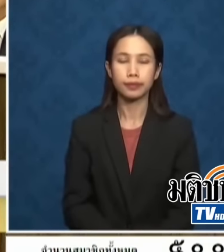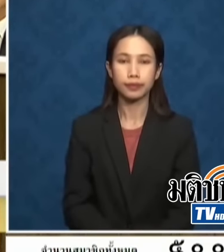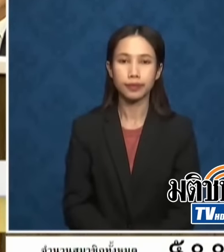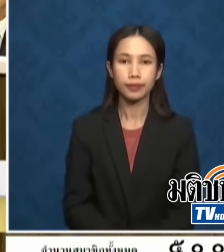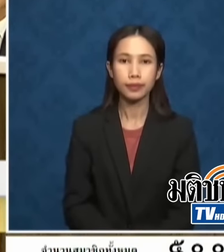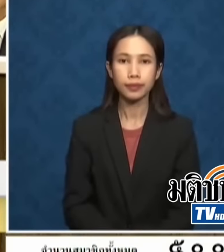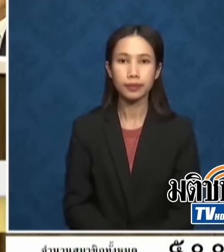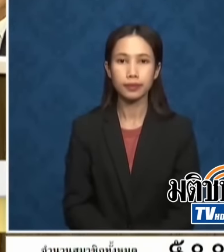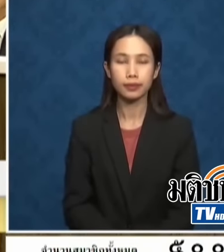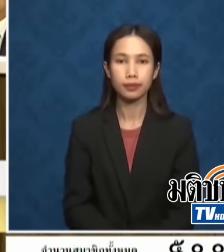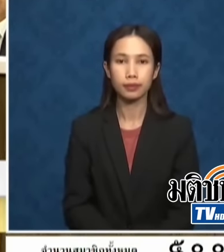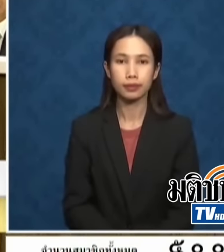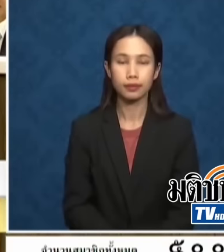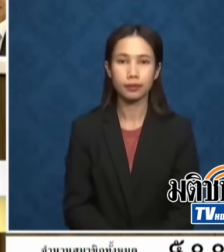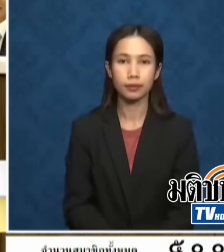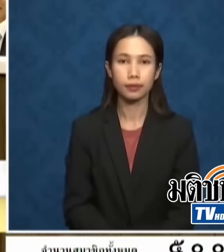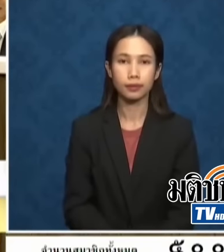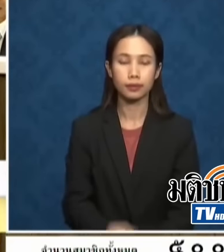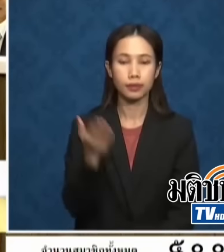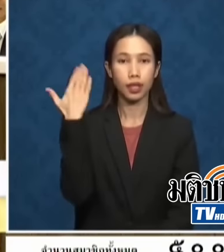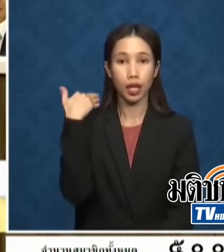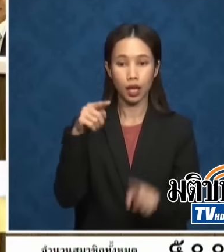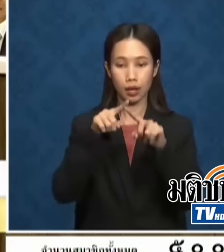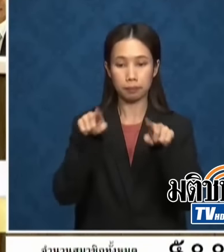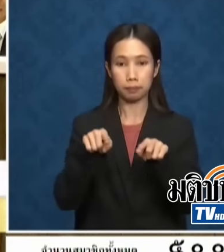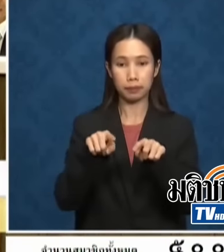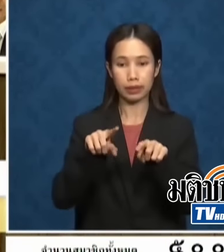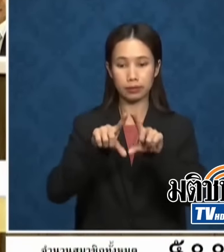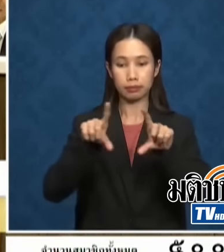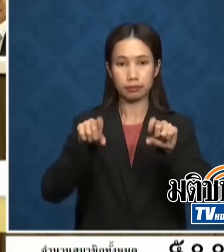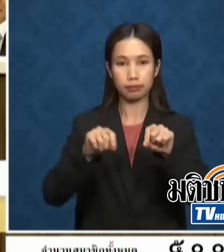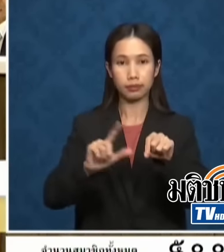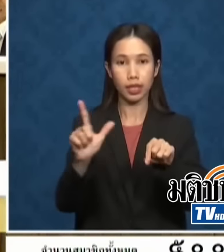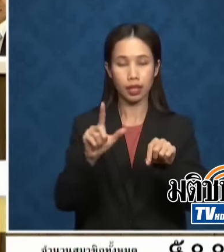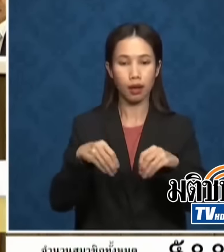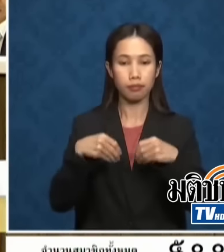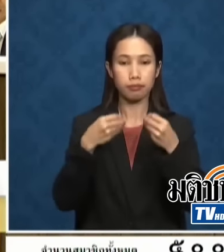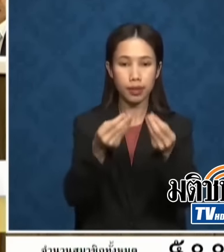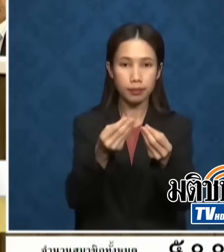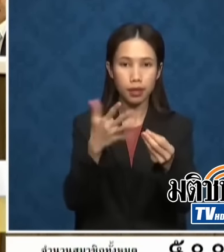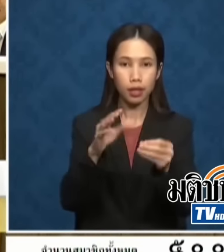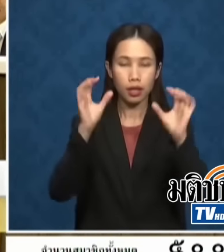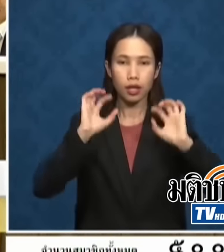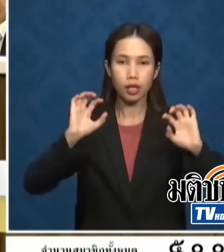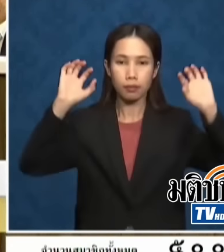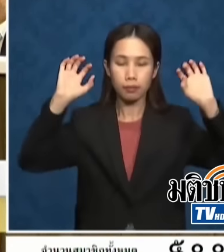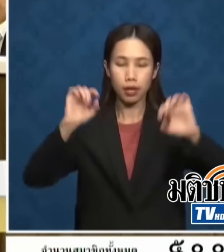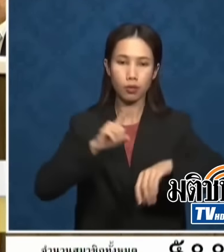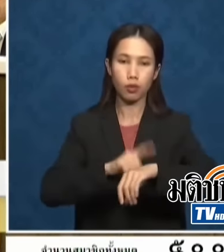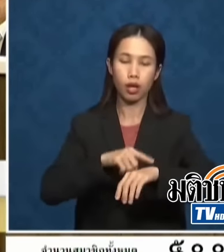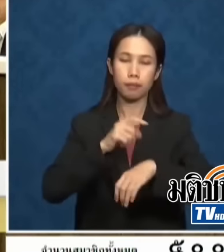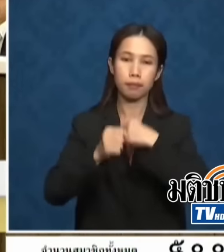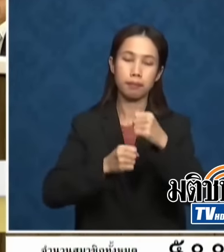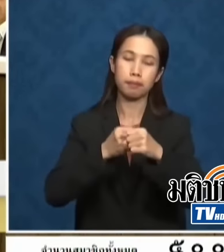จากที่เขาให้ใบเหลืองมารัฐบาลในขณะนั้นใช้เวลาแก้ปัญหา3ปี